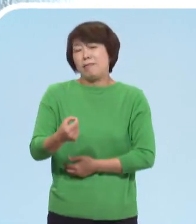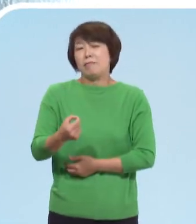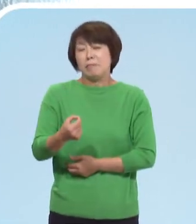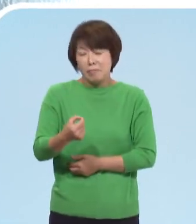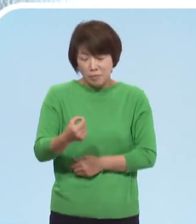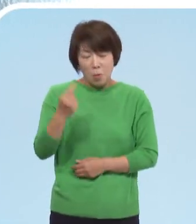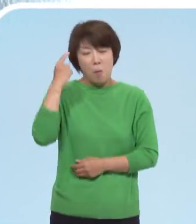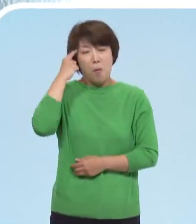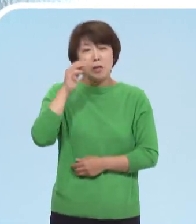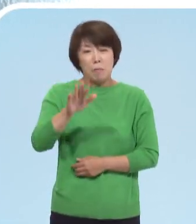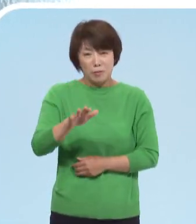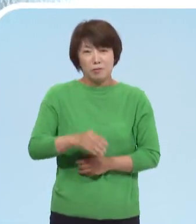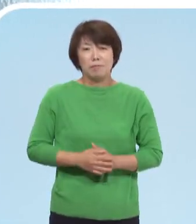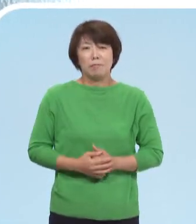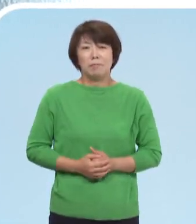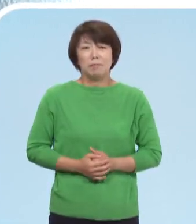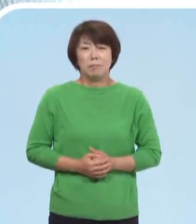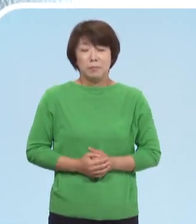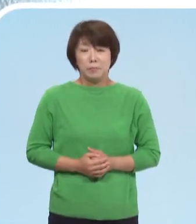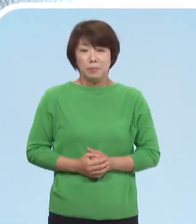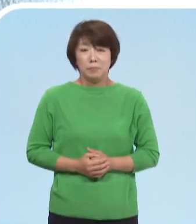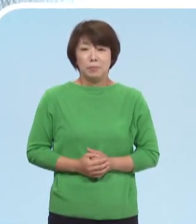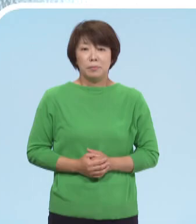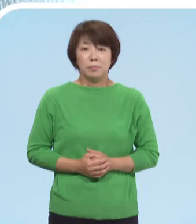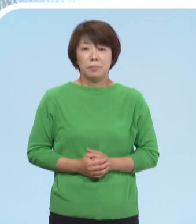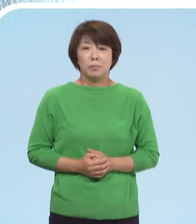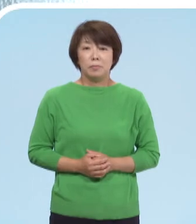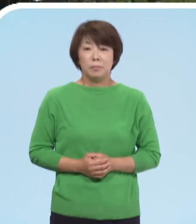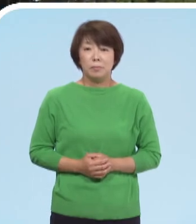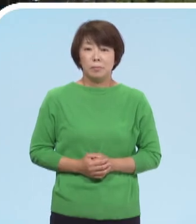れば嬉しいなと思います。